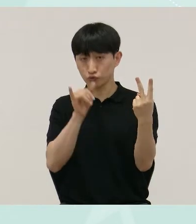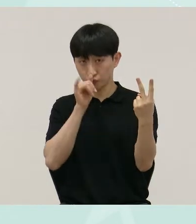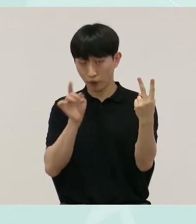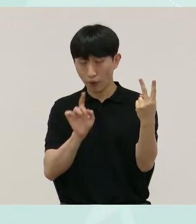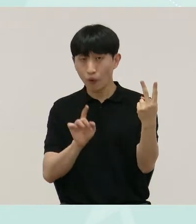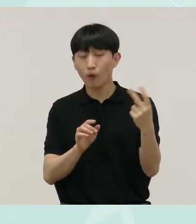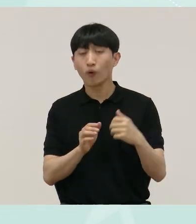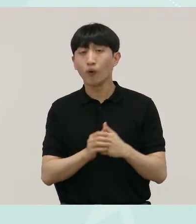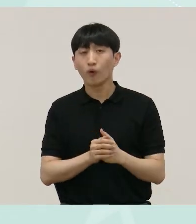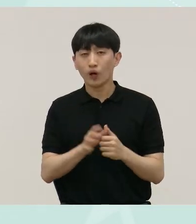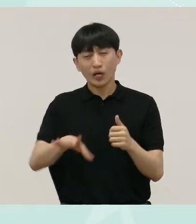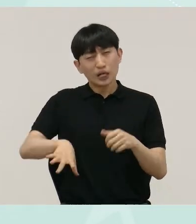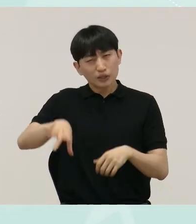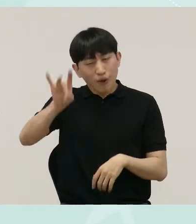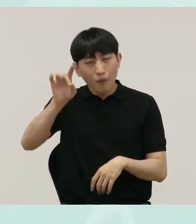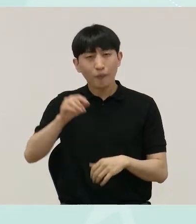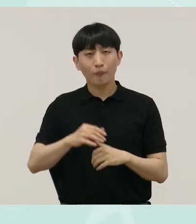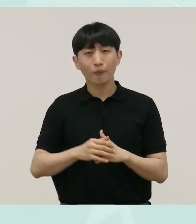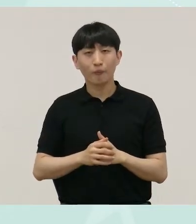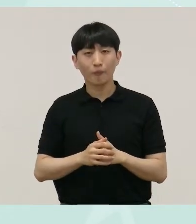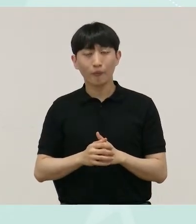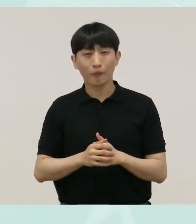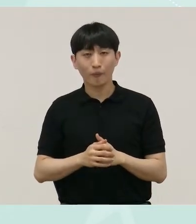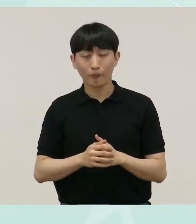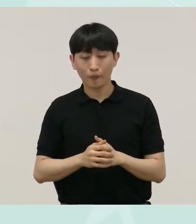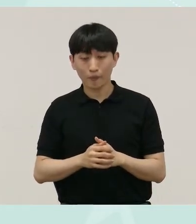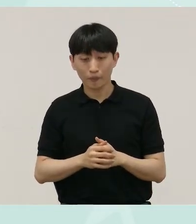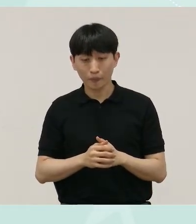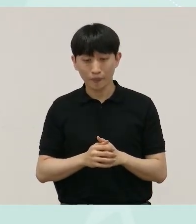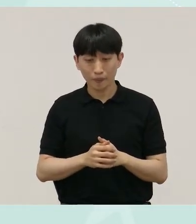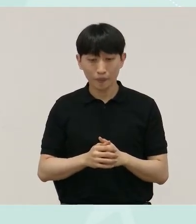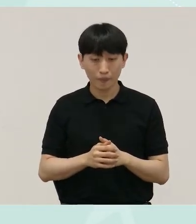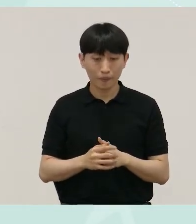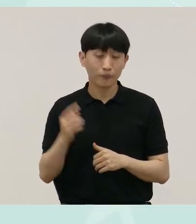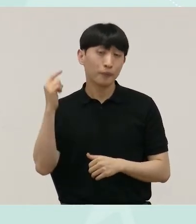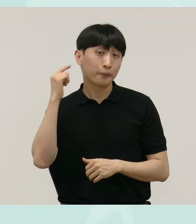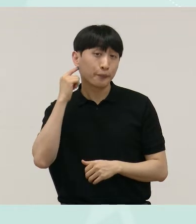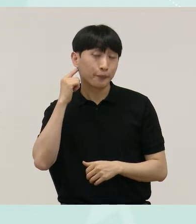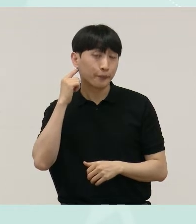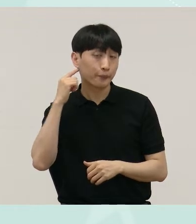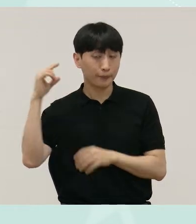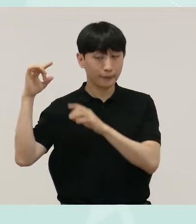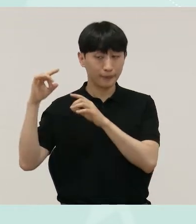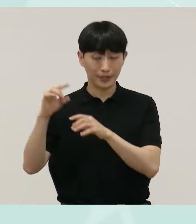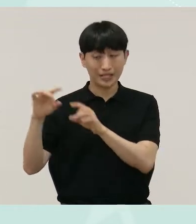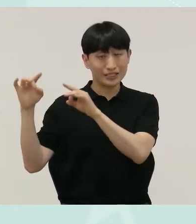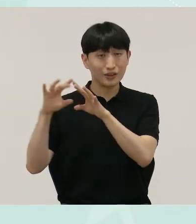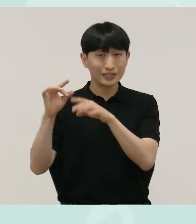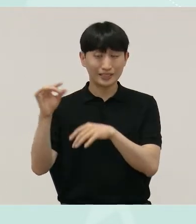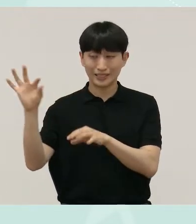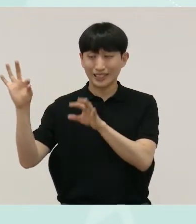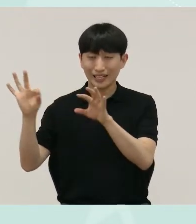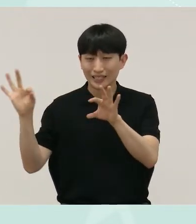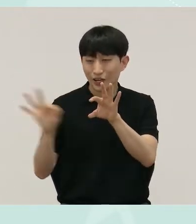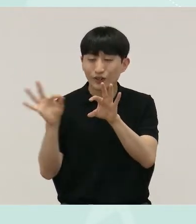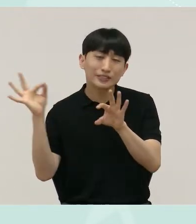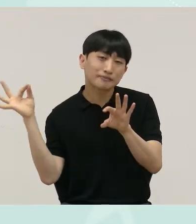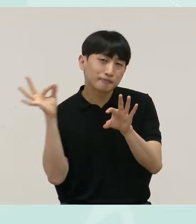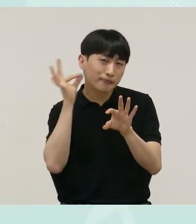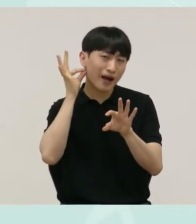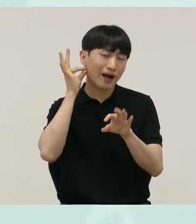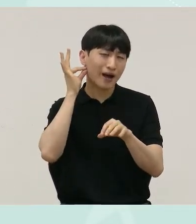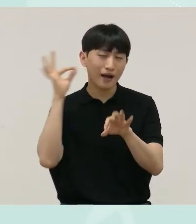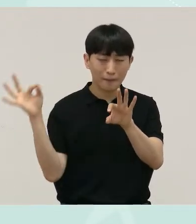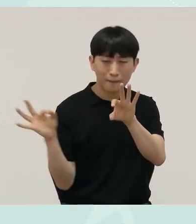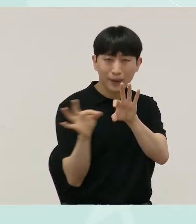처음으로 귀수술로 청각신경의 밑둥만 남아있는 환자의 밑둥에 전극을 넣어서 전기적으로 실제